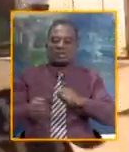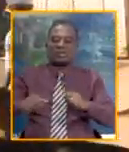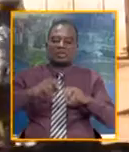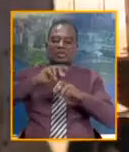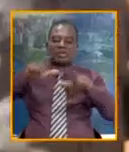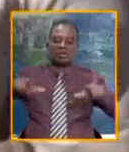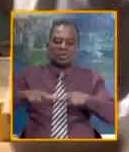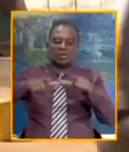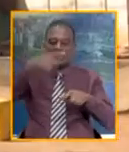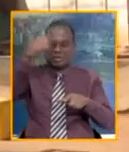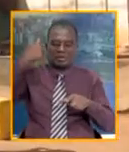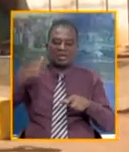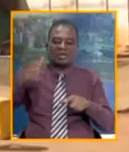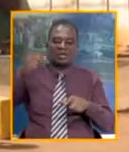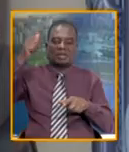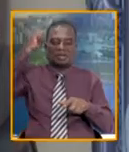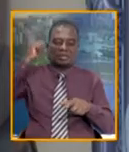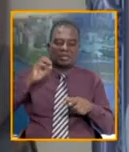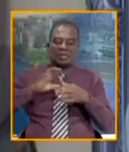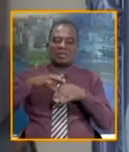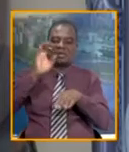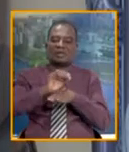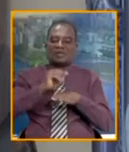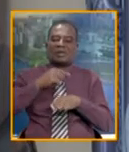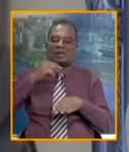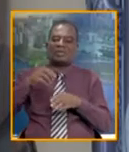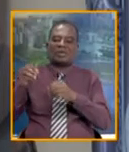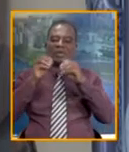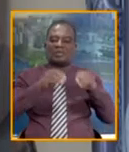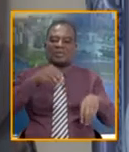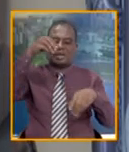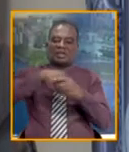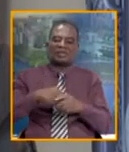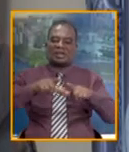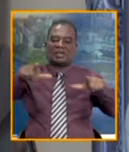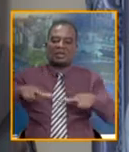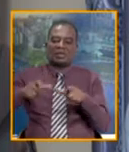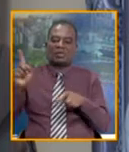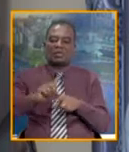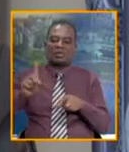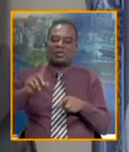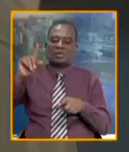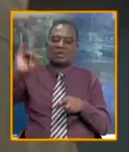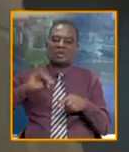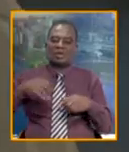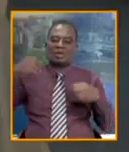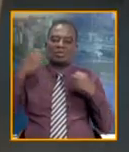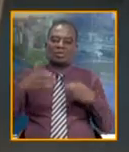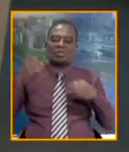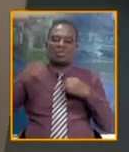le consulat de Côte d'Ivoire ne peut pas être implanté dans un lieu où il y a beaucoup de